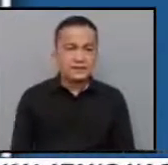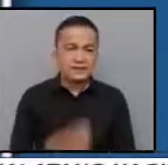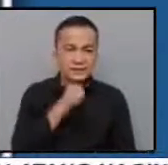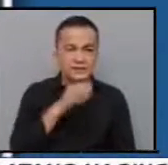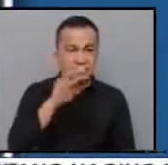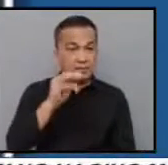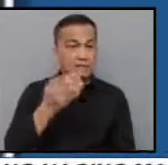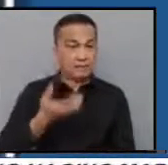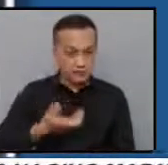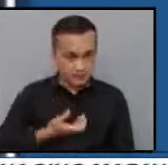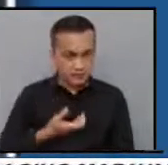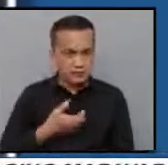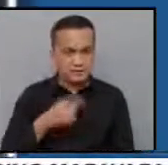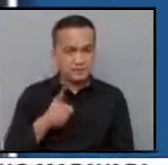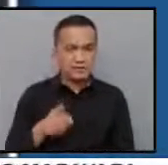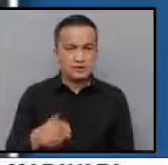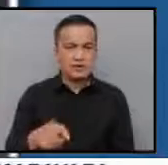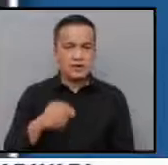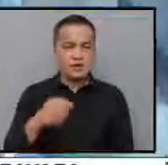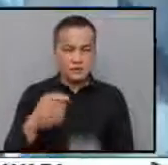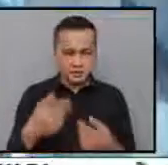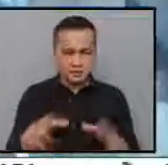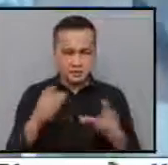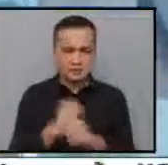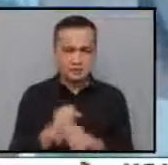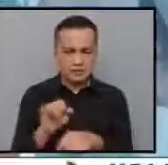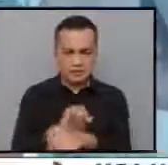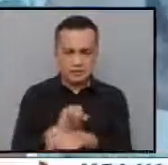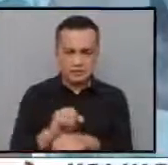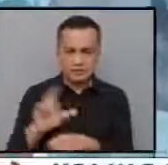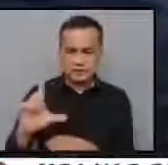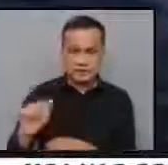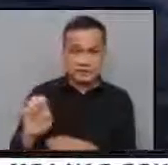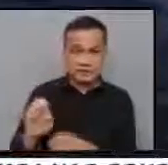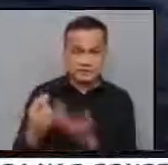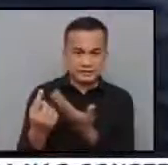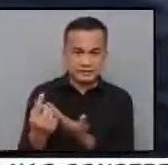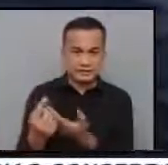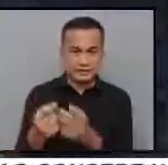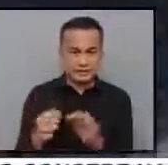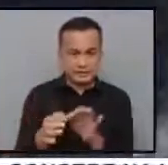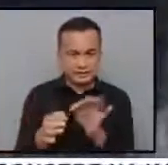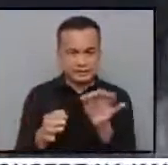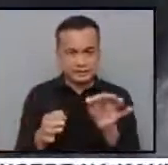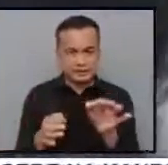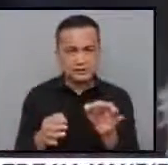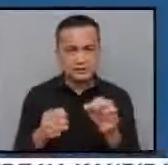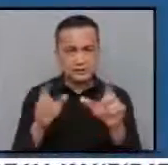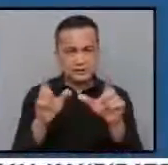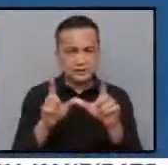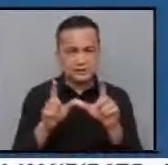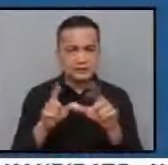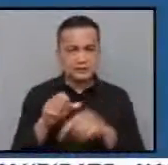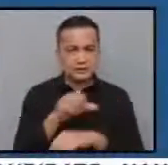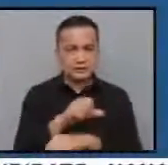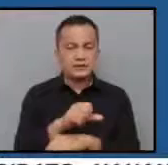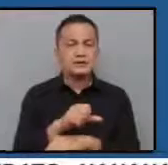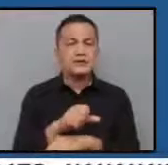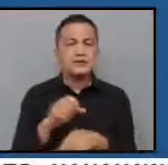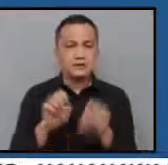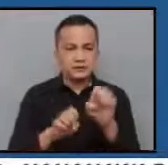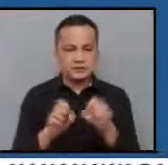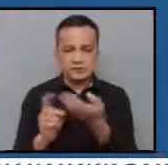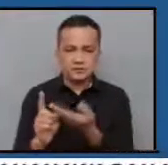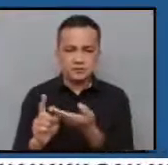laude, nagtapos ang pagsisikap ni Lance. Pagamat na-delay ang architecture licensure exams dahil sa pandemic, puspusan naman